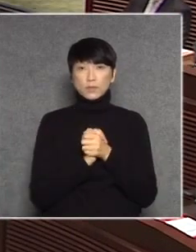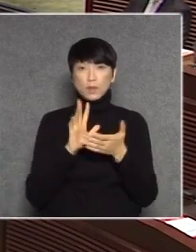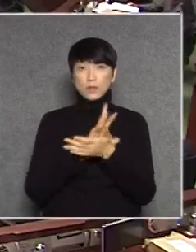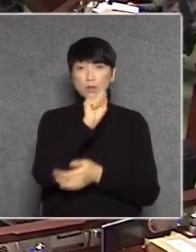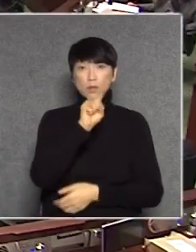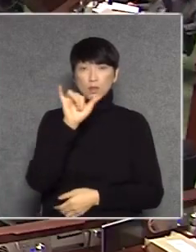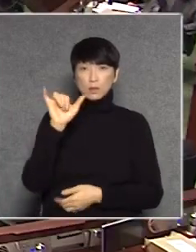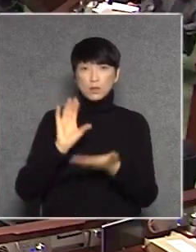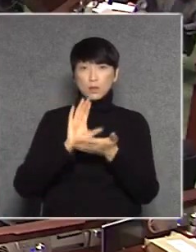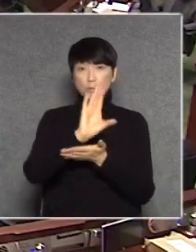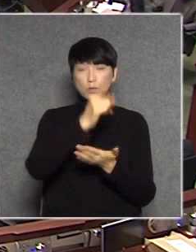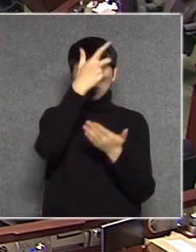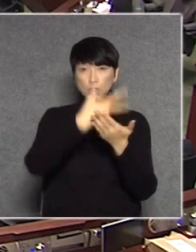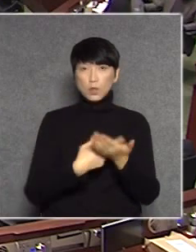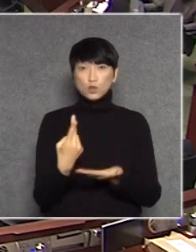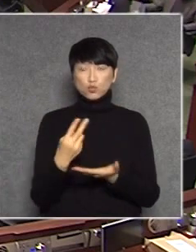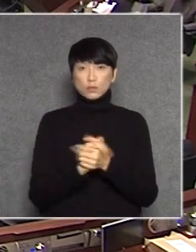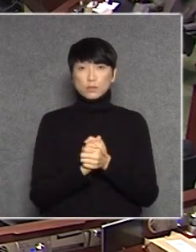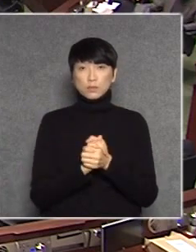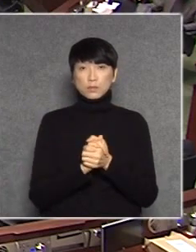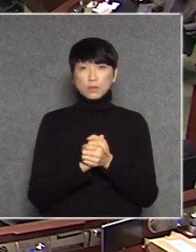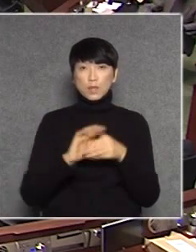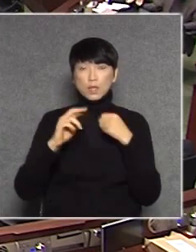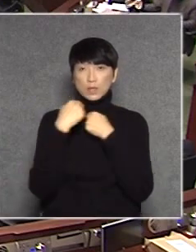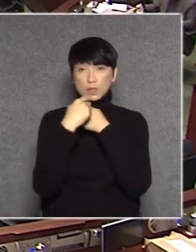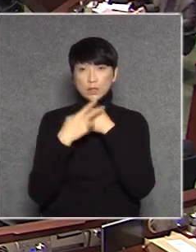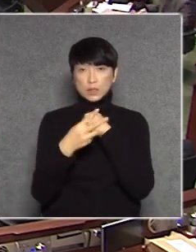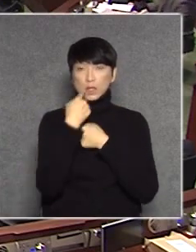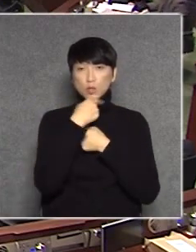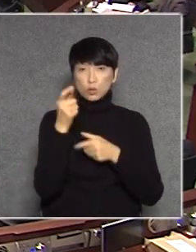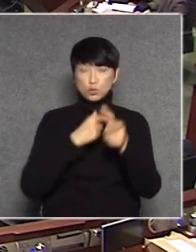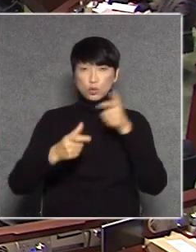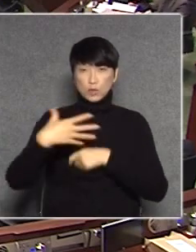2016年撥款條例草案。 法案二讀，財政司司長。